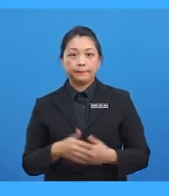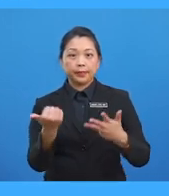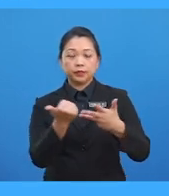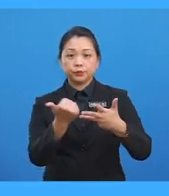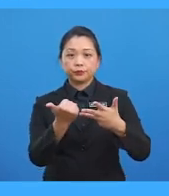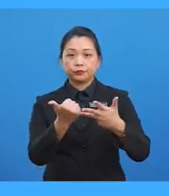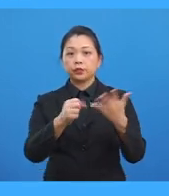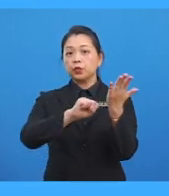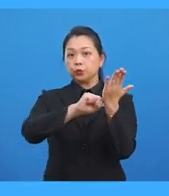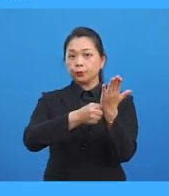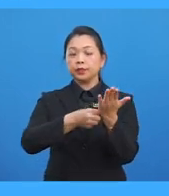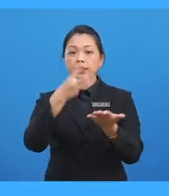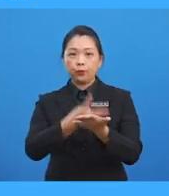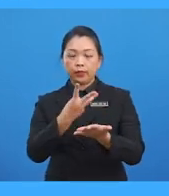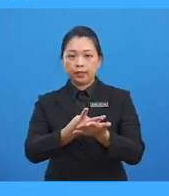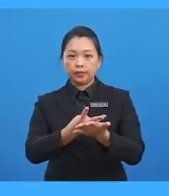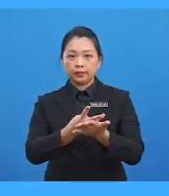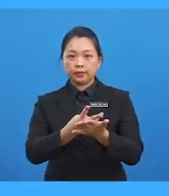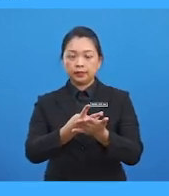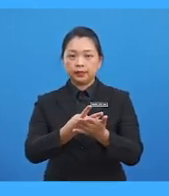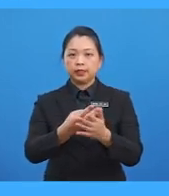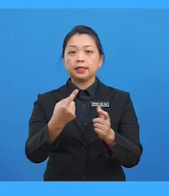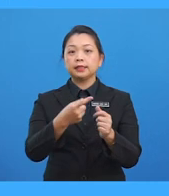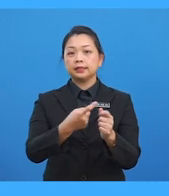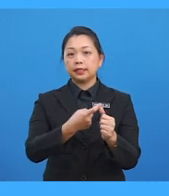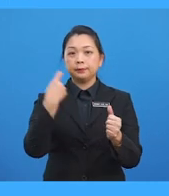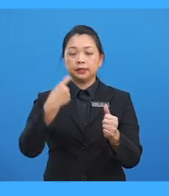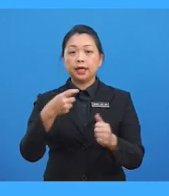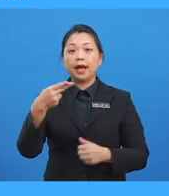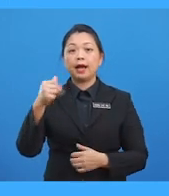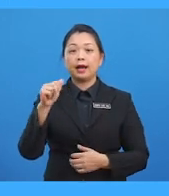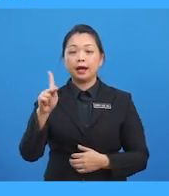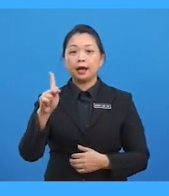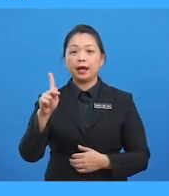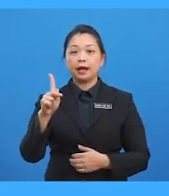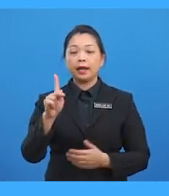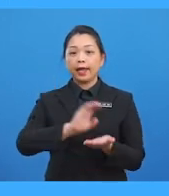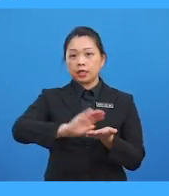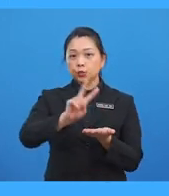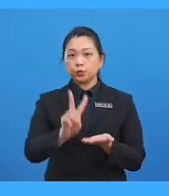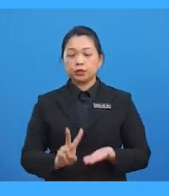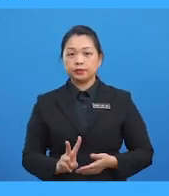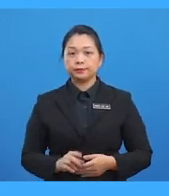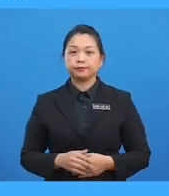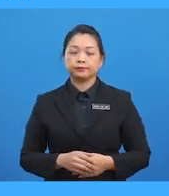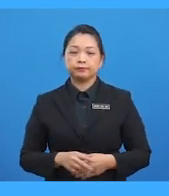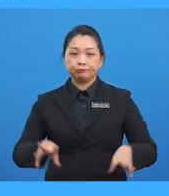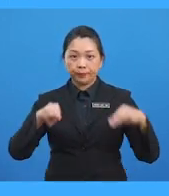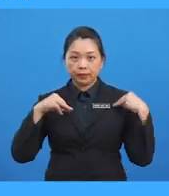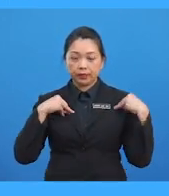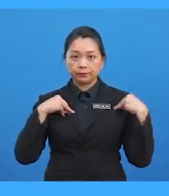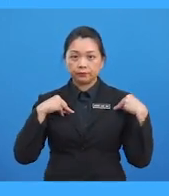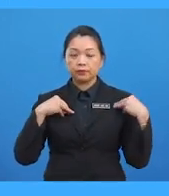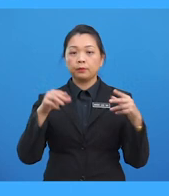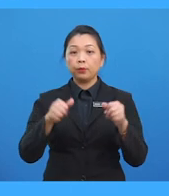Keempat, sumber kewangan melalui hak eksklusif. Pemilik boleh memperuntukkan penggunaan harta intelek